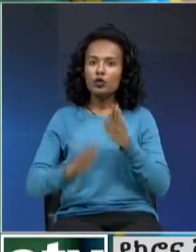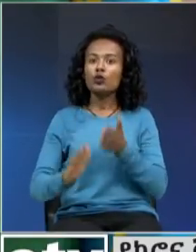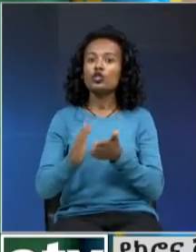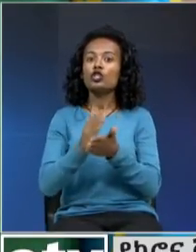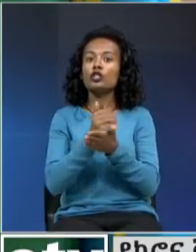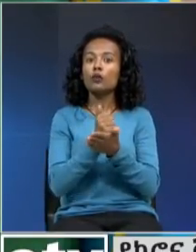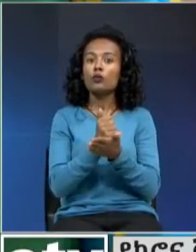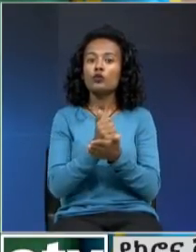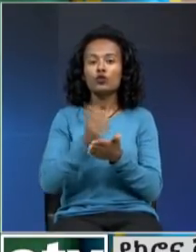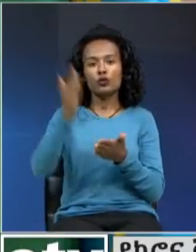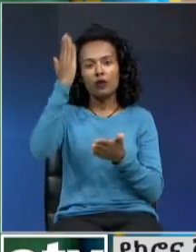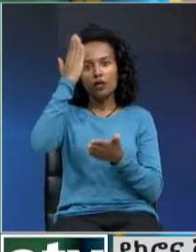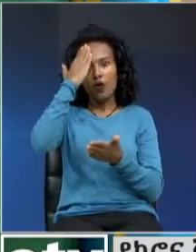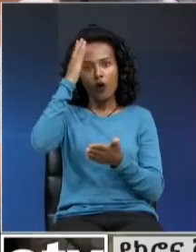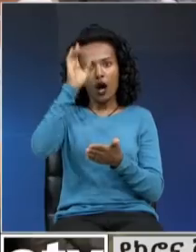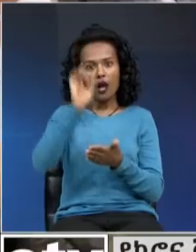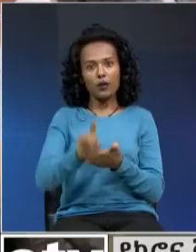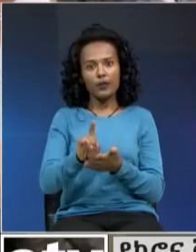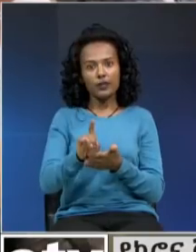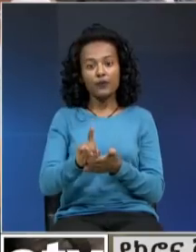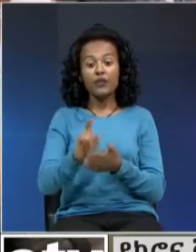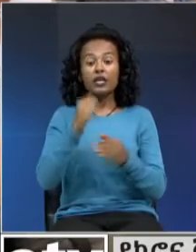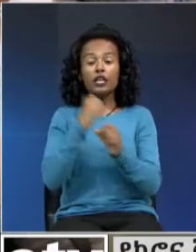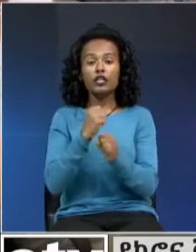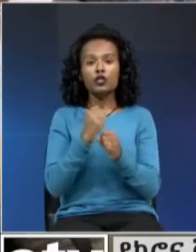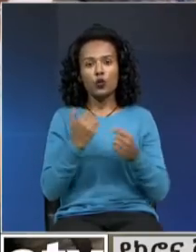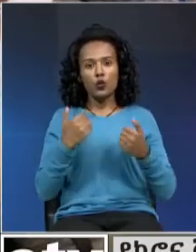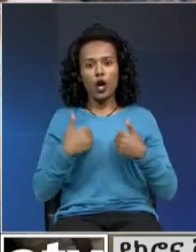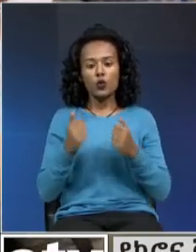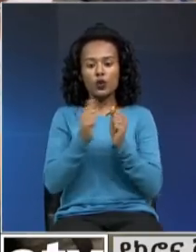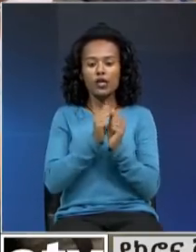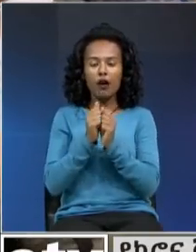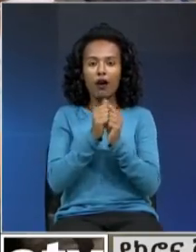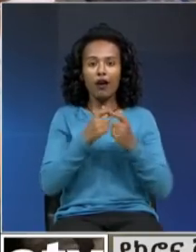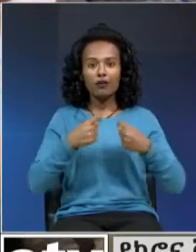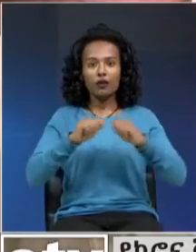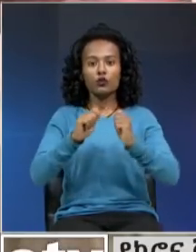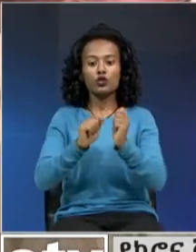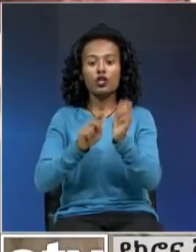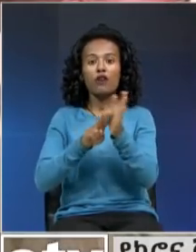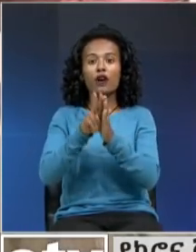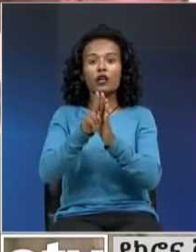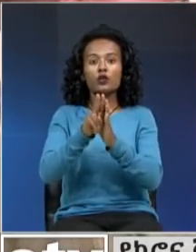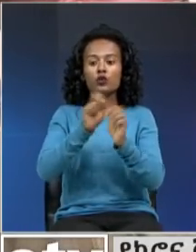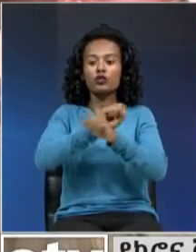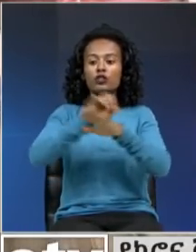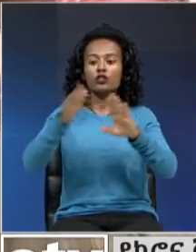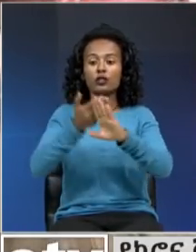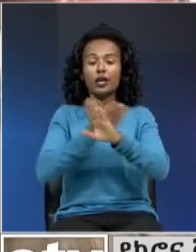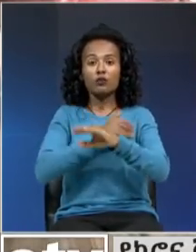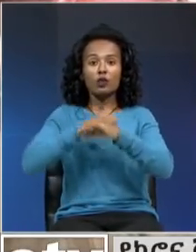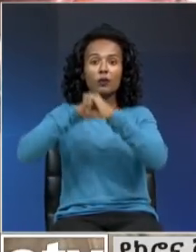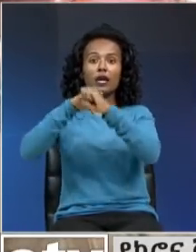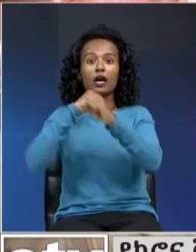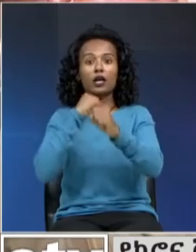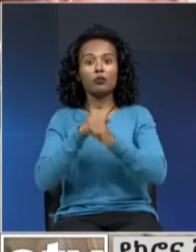እንደምንወስድ መታወቅ ይኖርበታል ማለት ነው እየተሰሩ ያሉ የጋራ ጥረቶች የቫይረሱን ስርጭት ቀድሞ ለመከላከል የሚሰሩ ስራዎች አካል